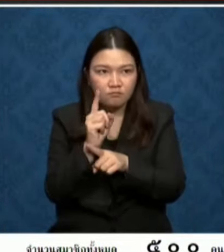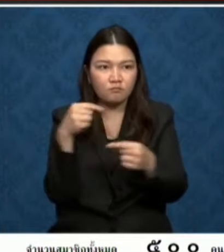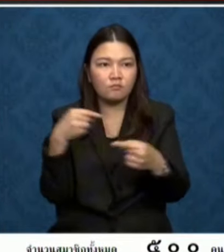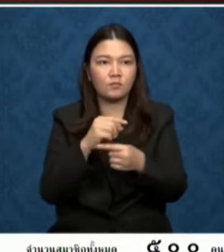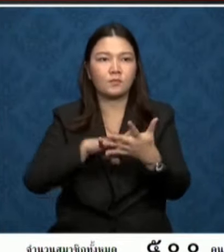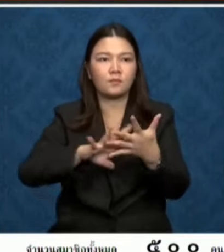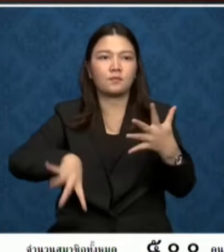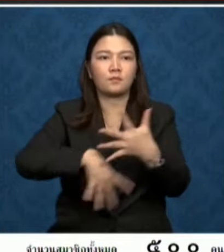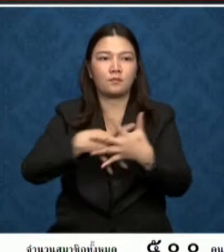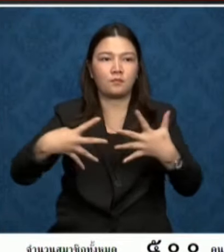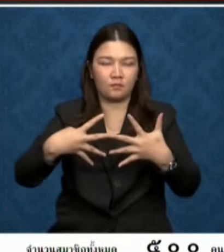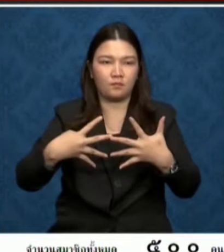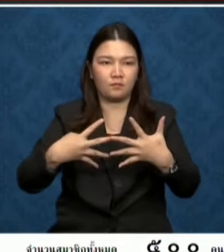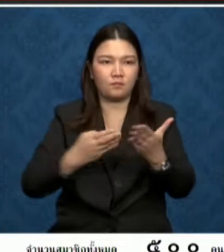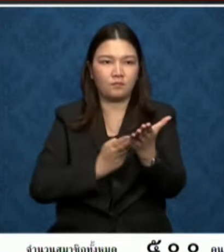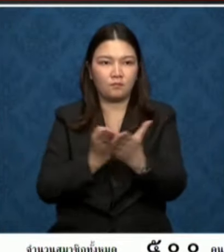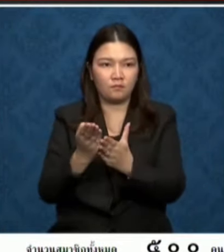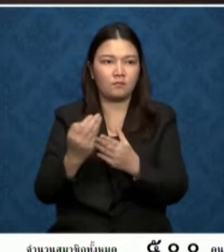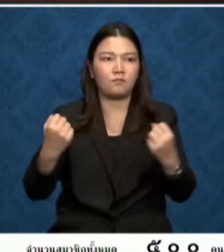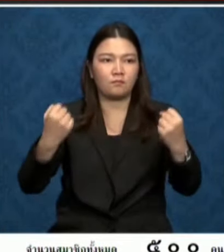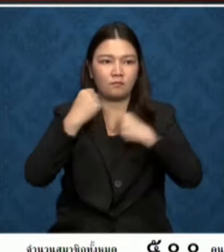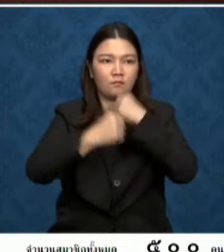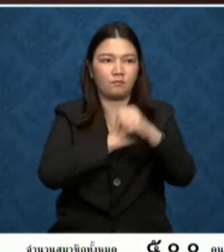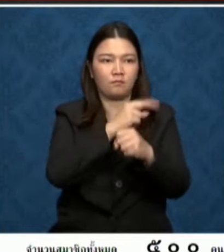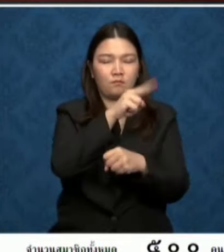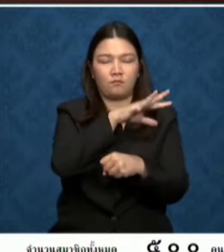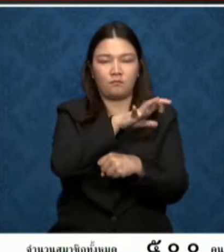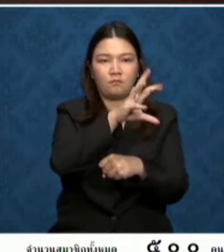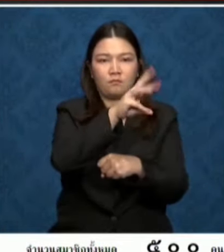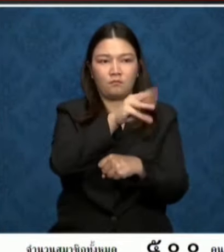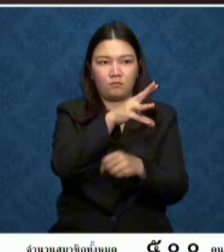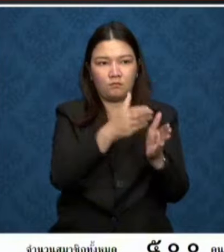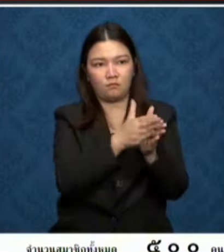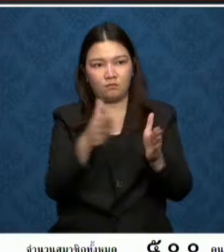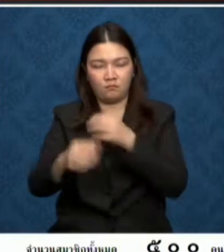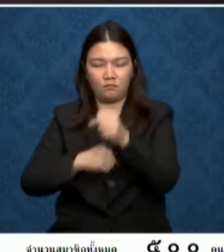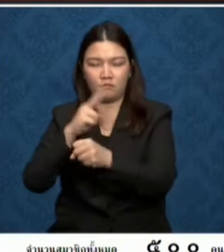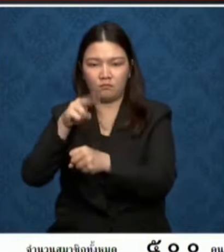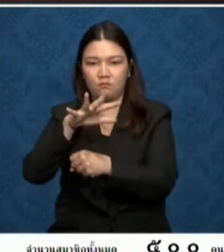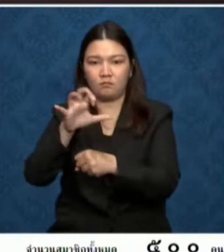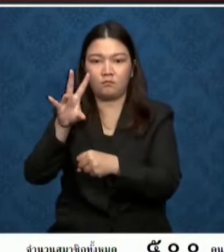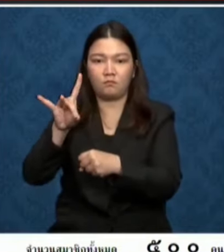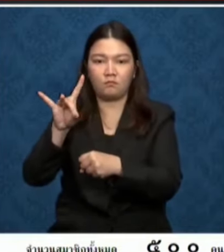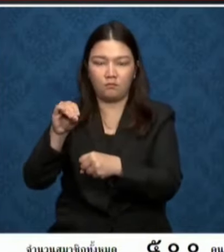ต้แผนปฏิบัติการด้านพลังงานพ.ศ. 2566ถึง